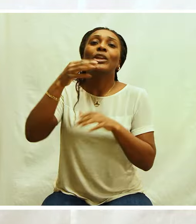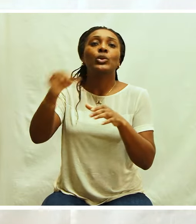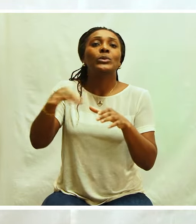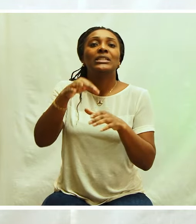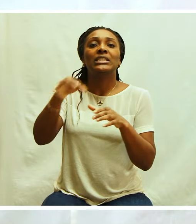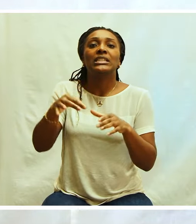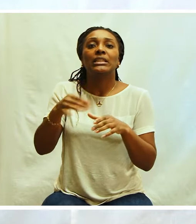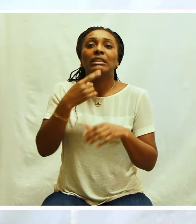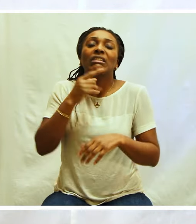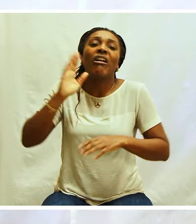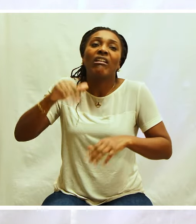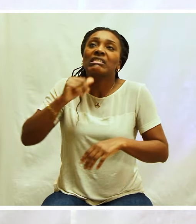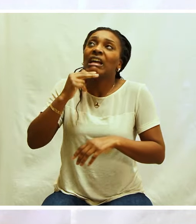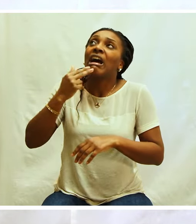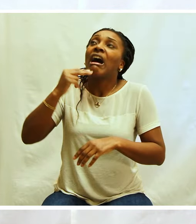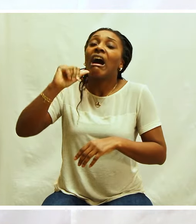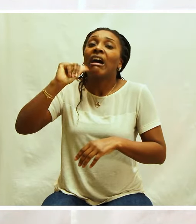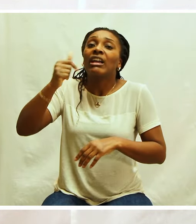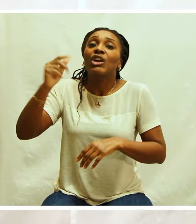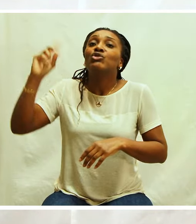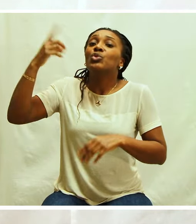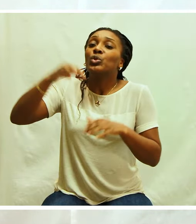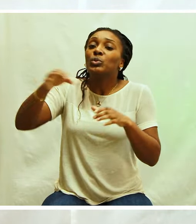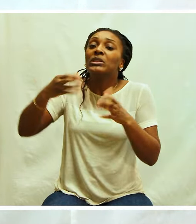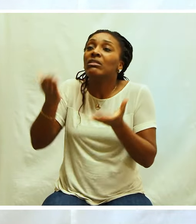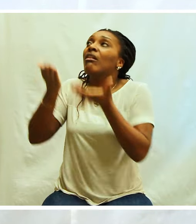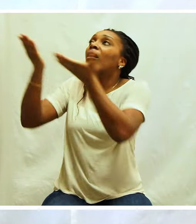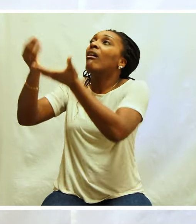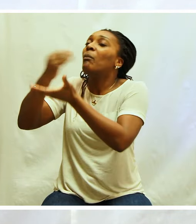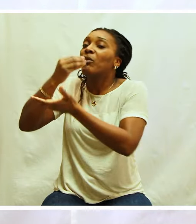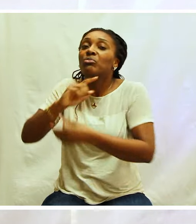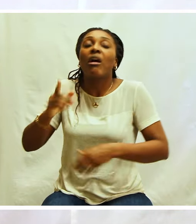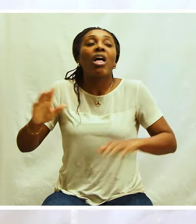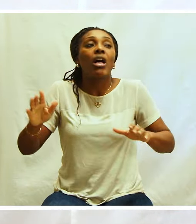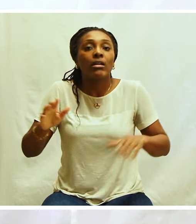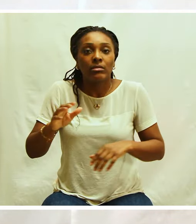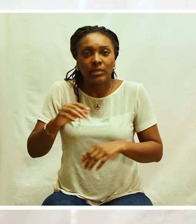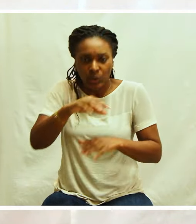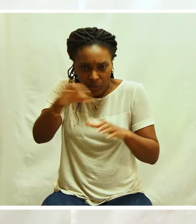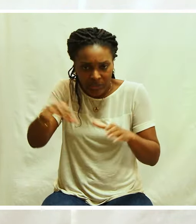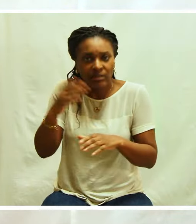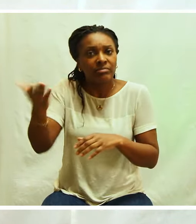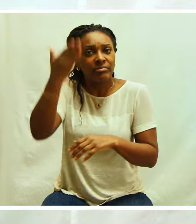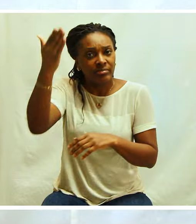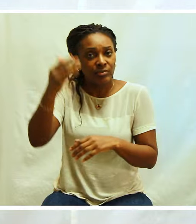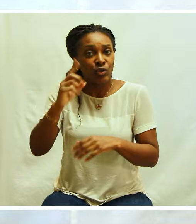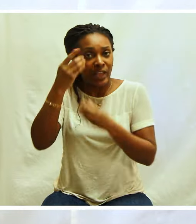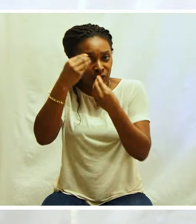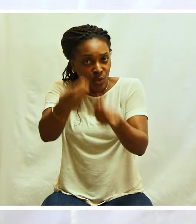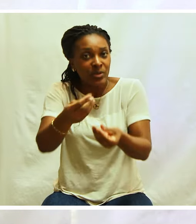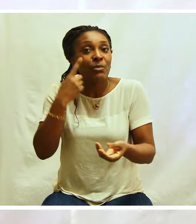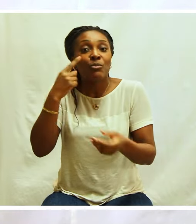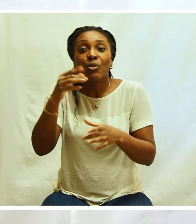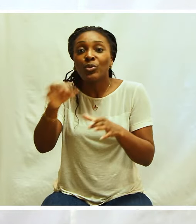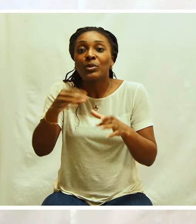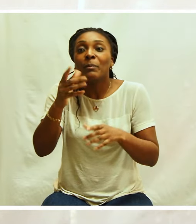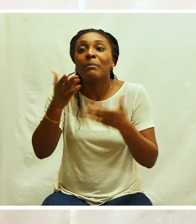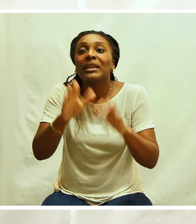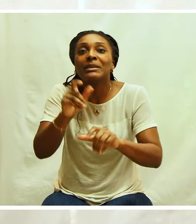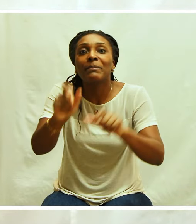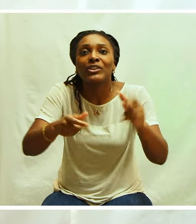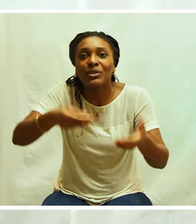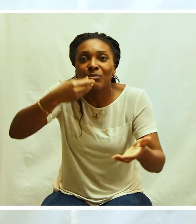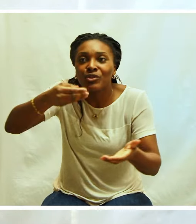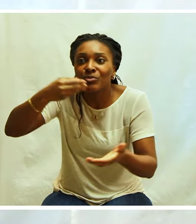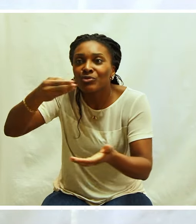Dieu ». C'est une erreur. Si Dieu t'a donné le don de la cuisine, c'est parce que Dieu veut que tu bénisses avec ce don-là. Peut-être tu as le don de la peinture et